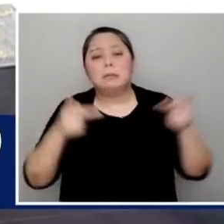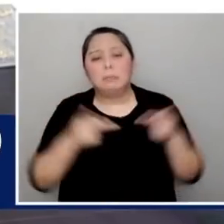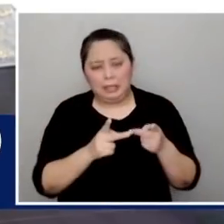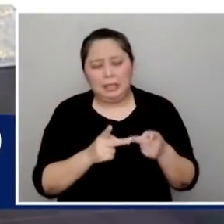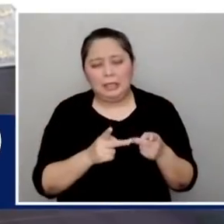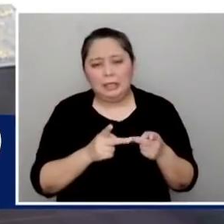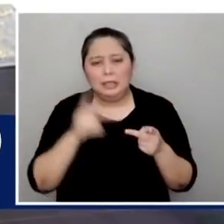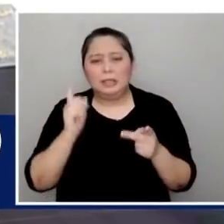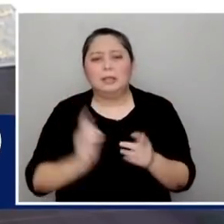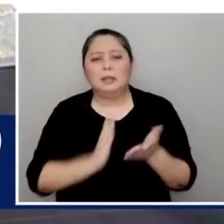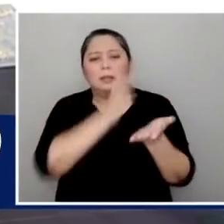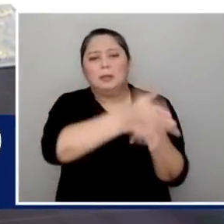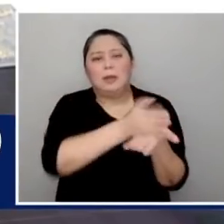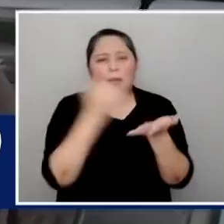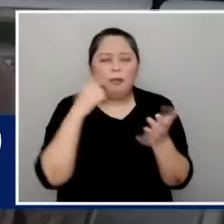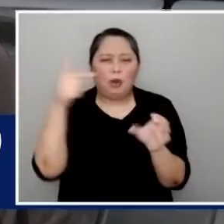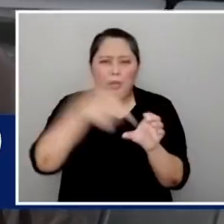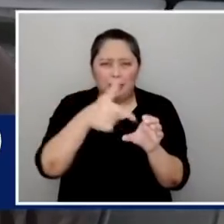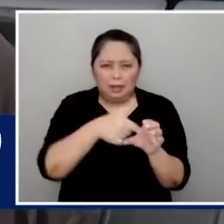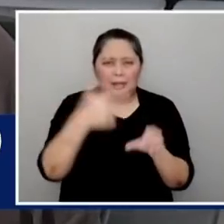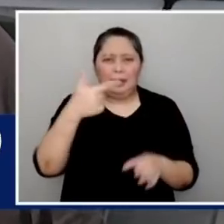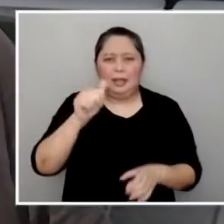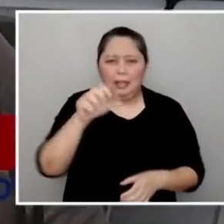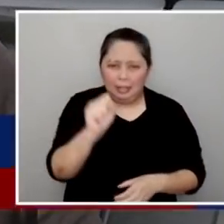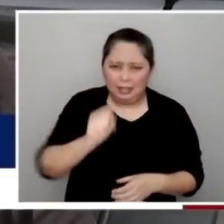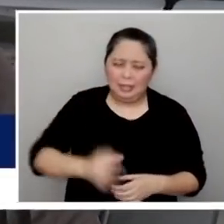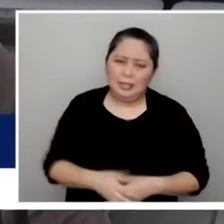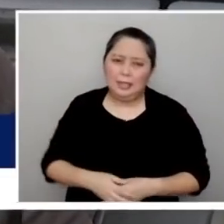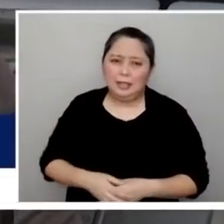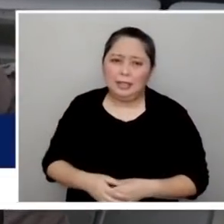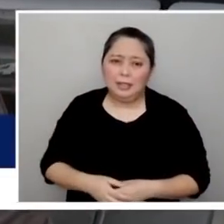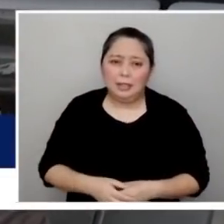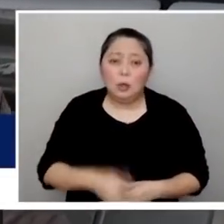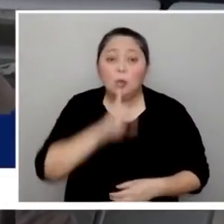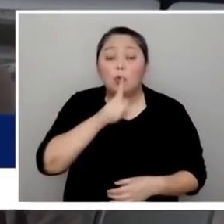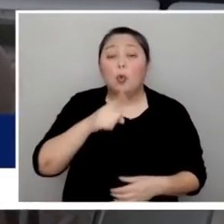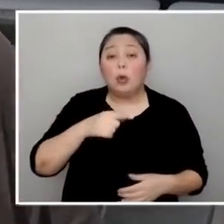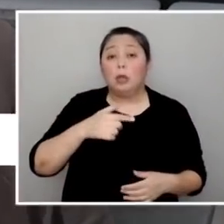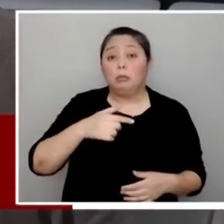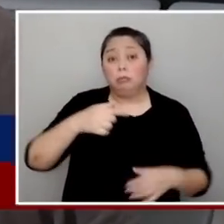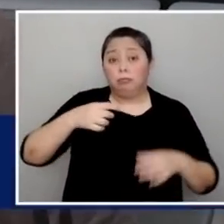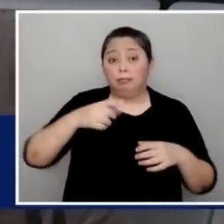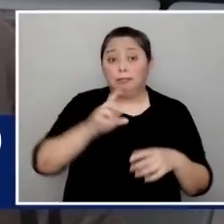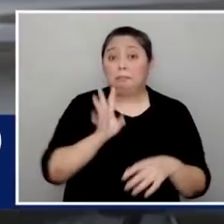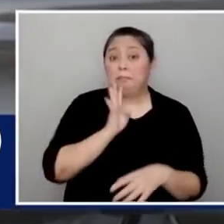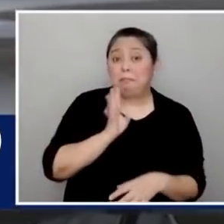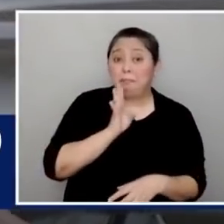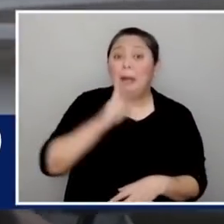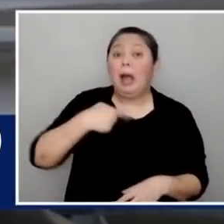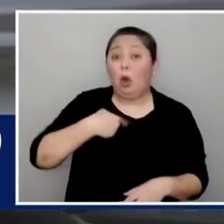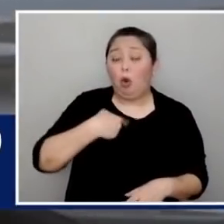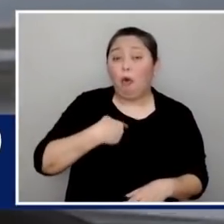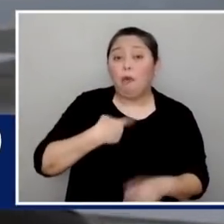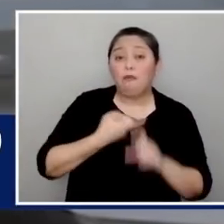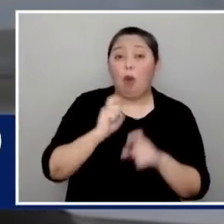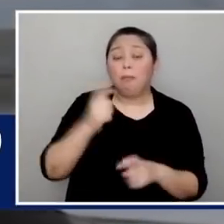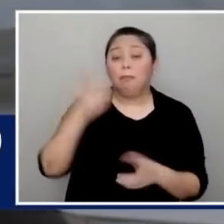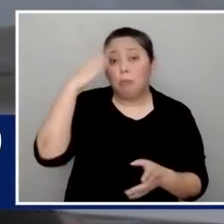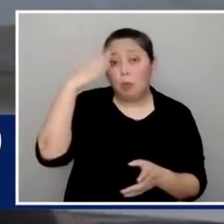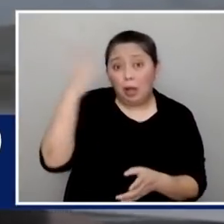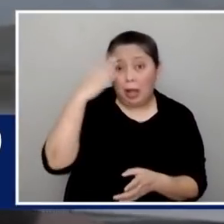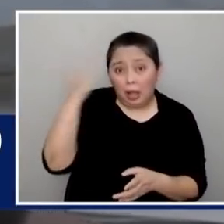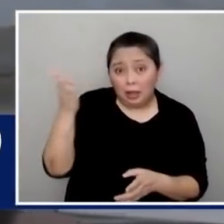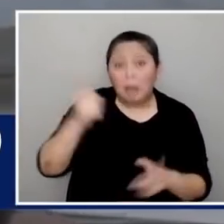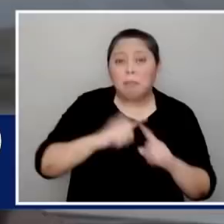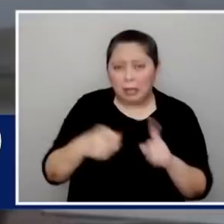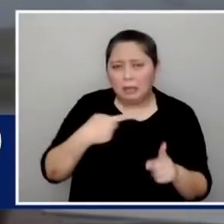pag, para makarga lang dito. Kasi taga Bulacan ako eh. Talagang bago ako umuwi, talagang sinasadya ko po. Mas mura po talaga dito. Anong